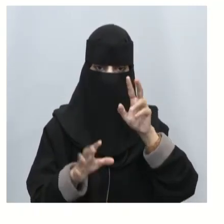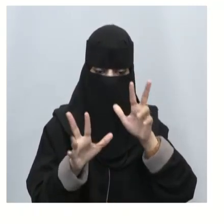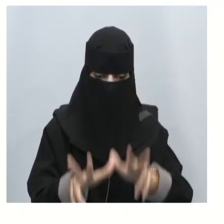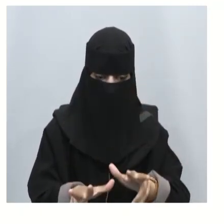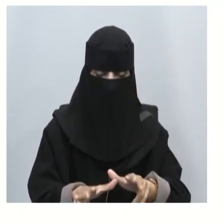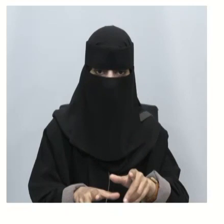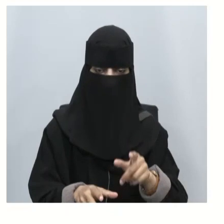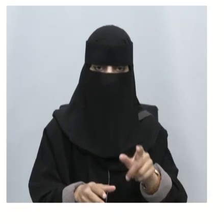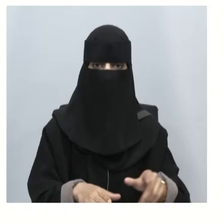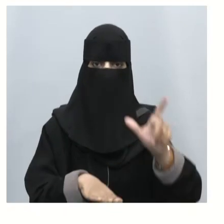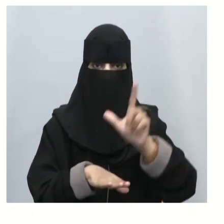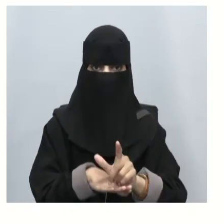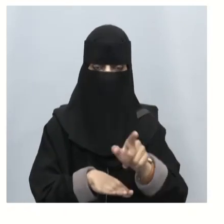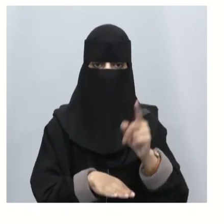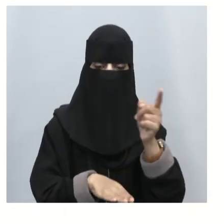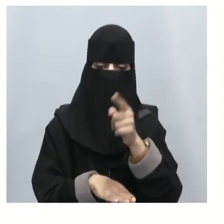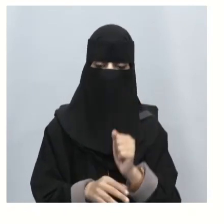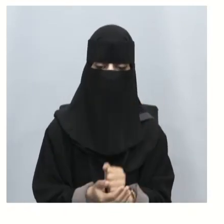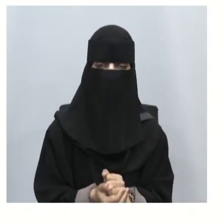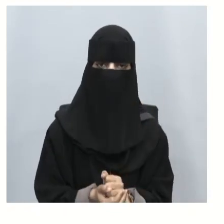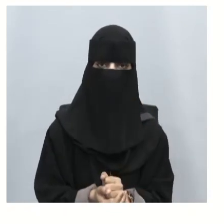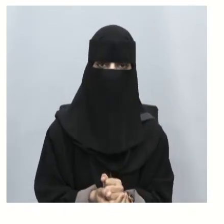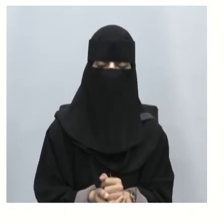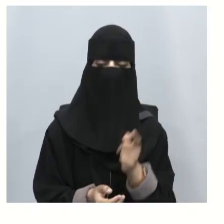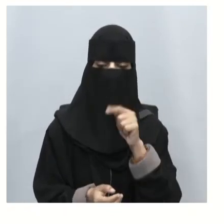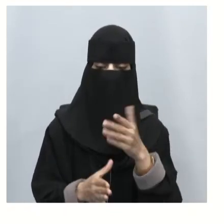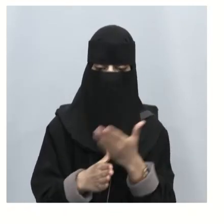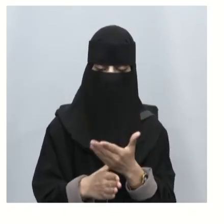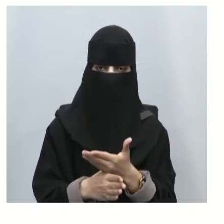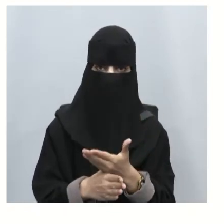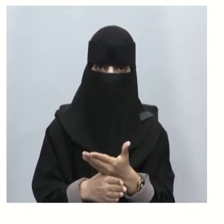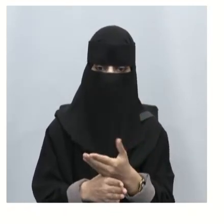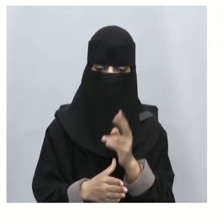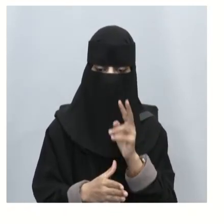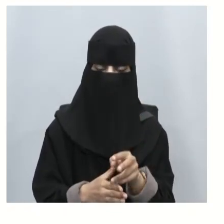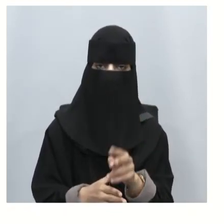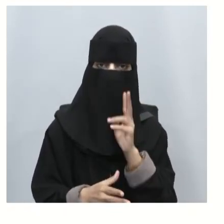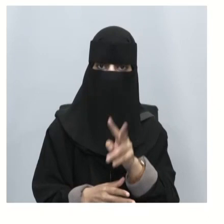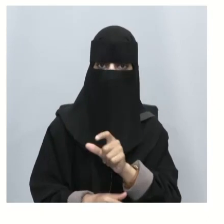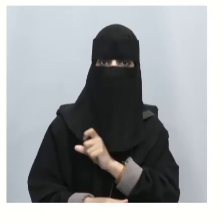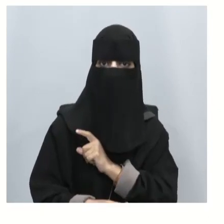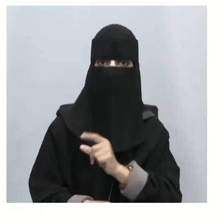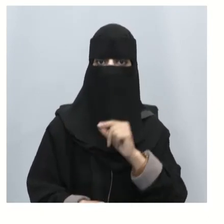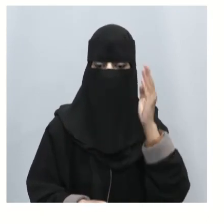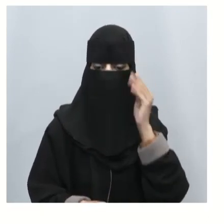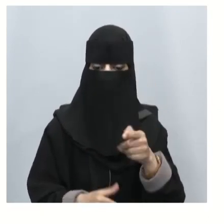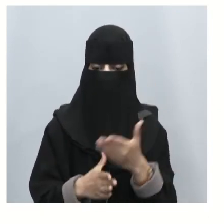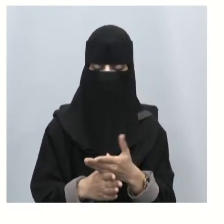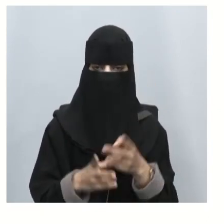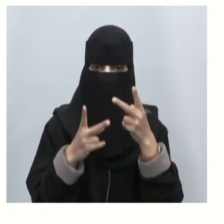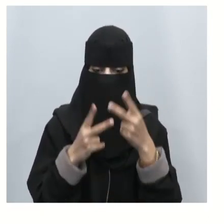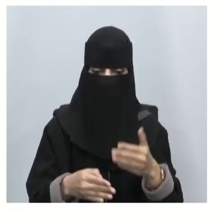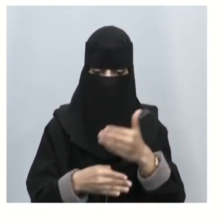ثم بعد ذلك ايضا نريد ان نعلل طلاب الاعزاء طالبات العزيزات سبب